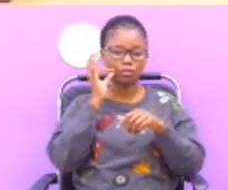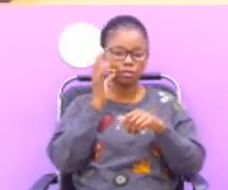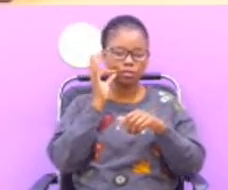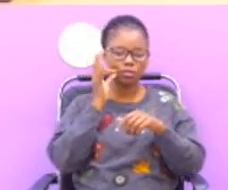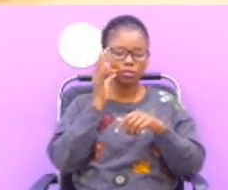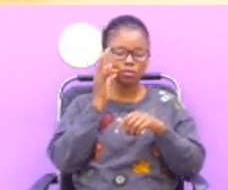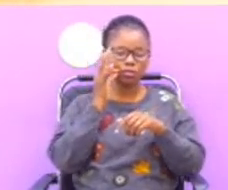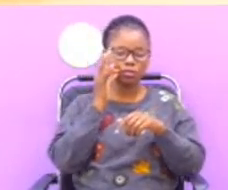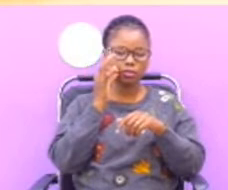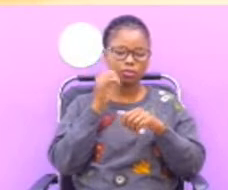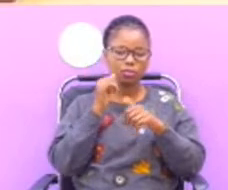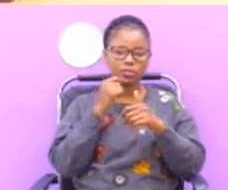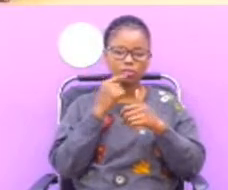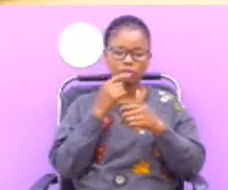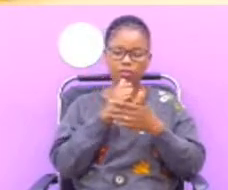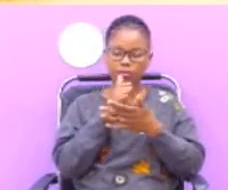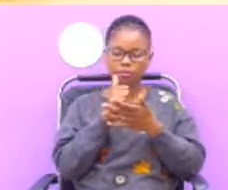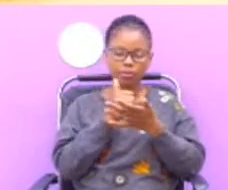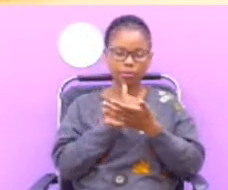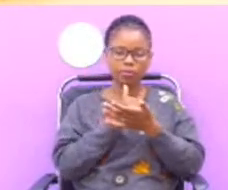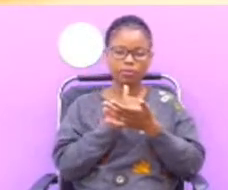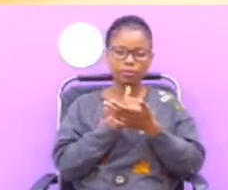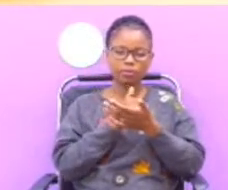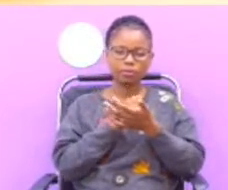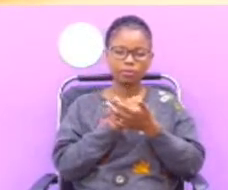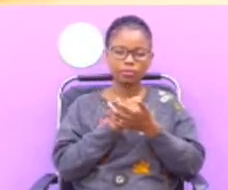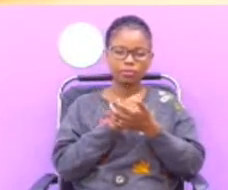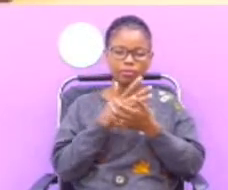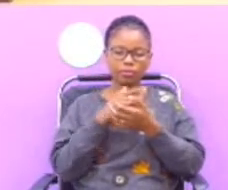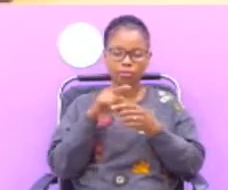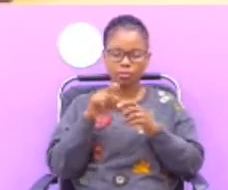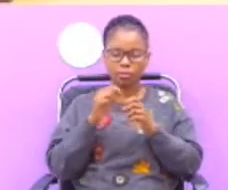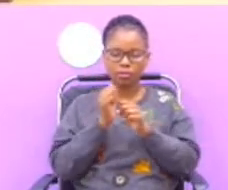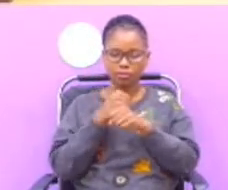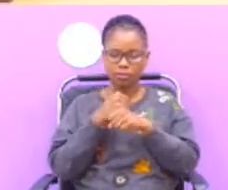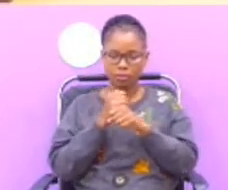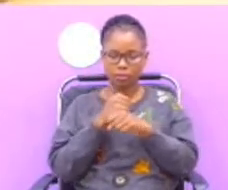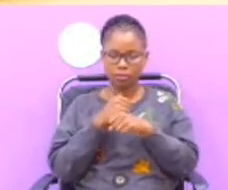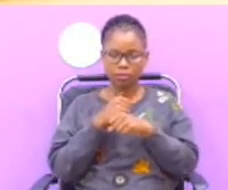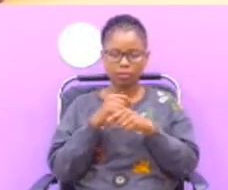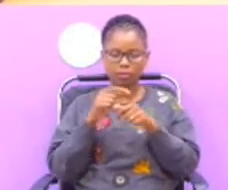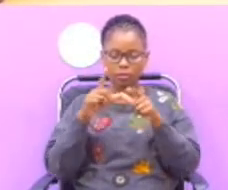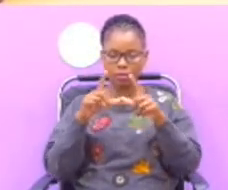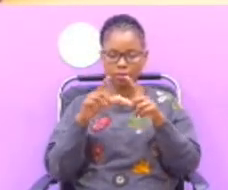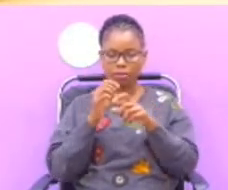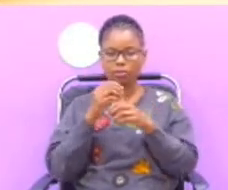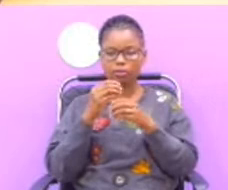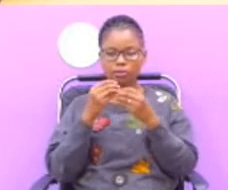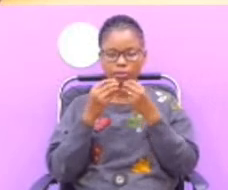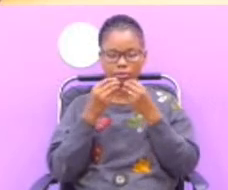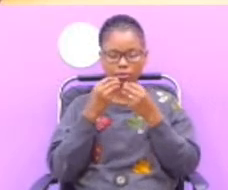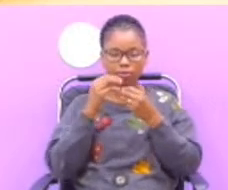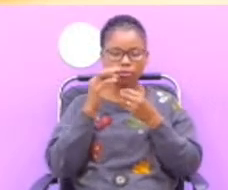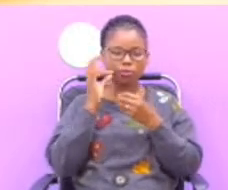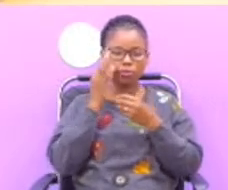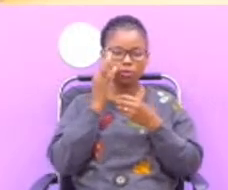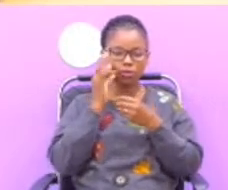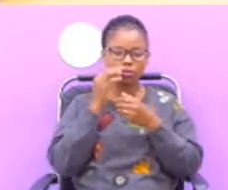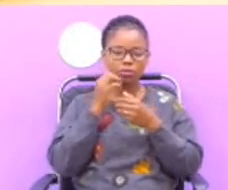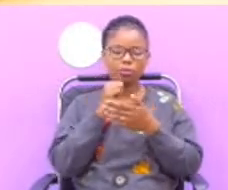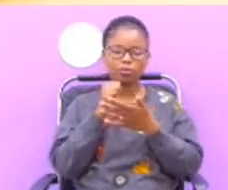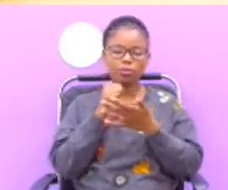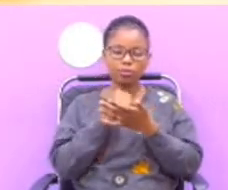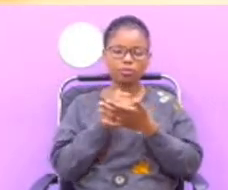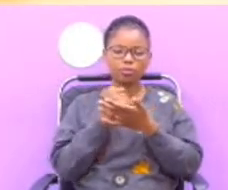yayo ugai yemeni ona methondekere migunda ya matunda na mariage maciaro mayo ugai